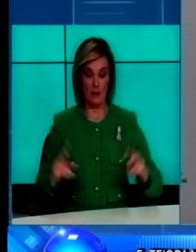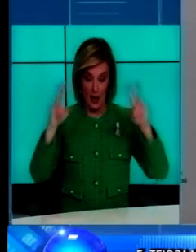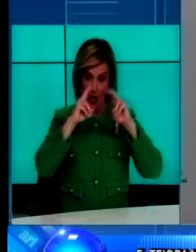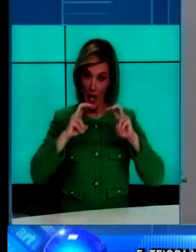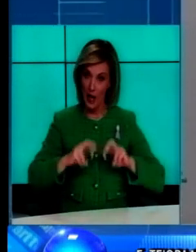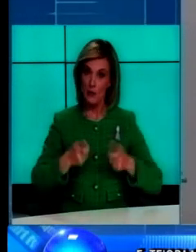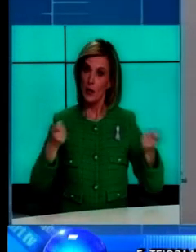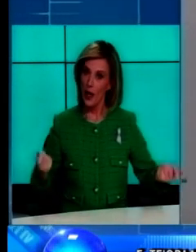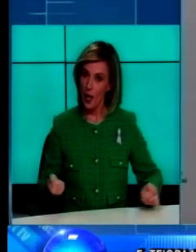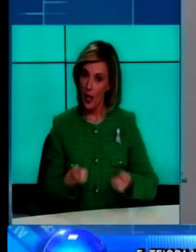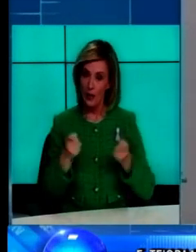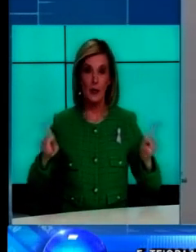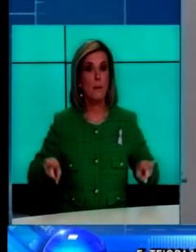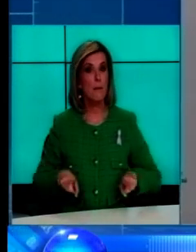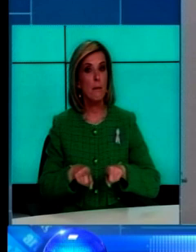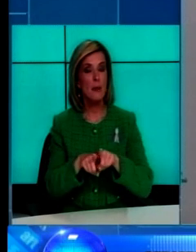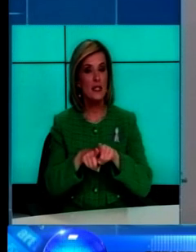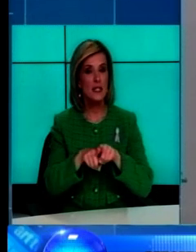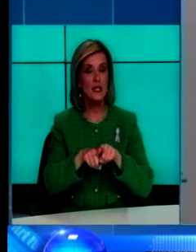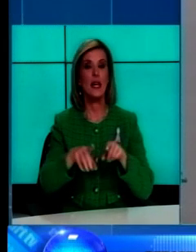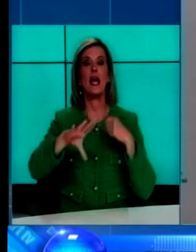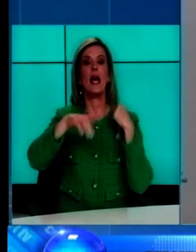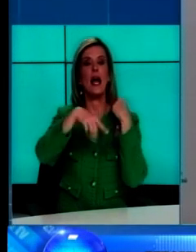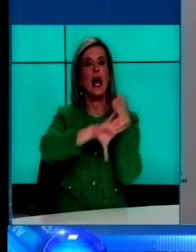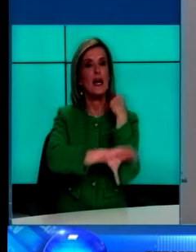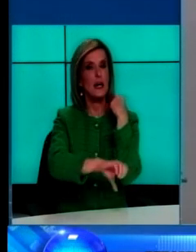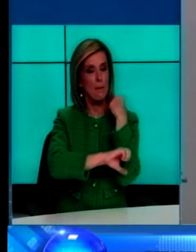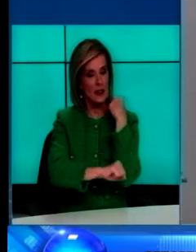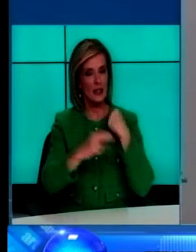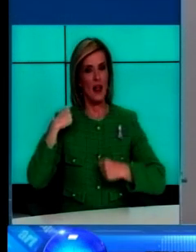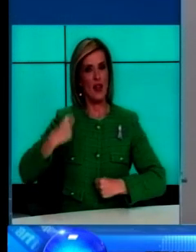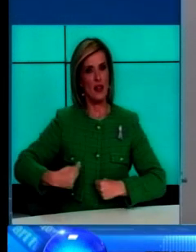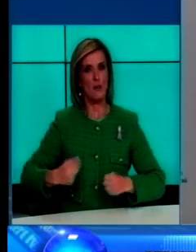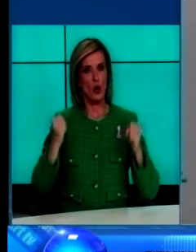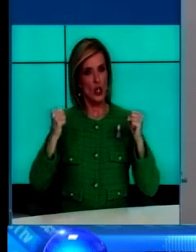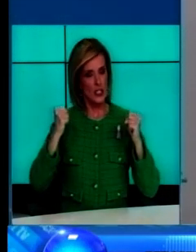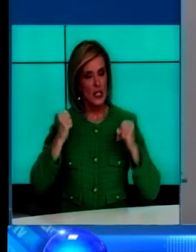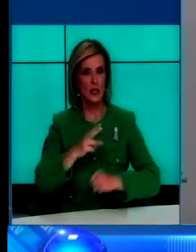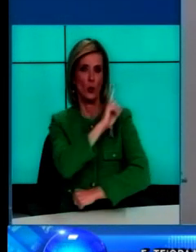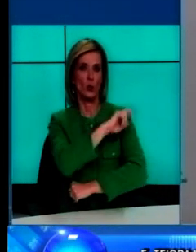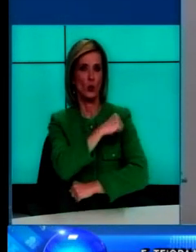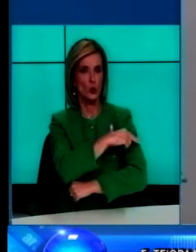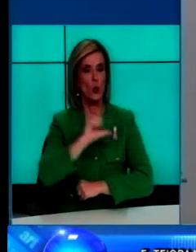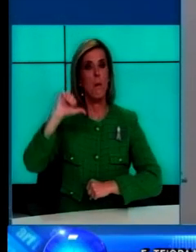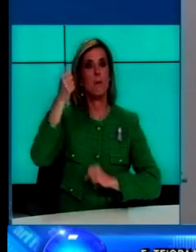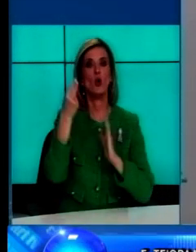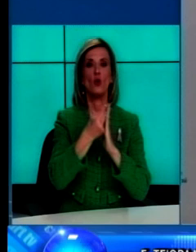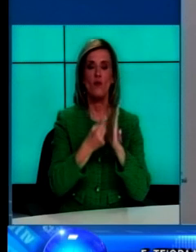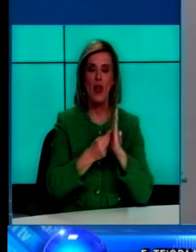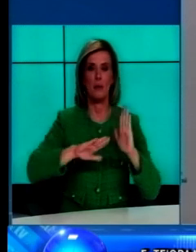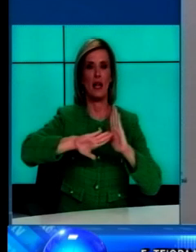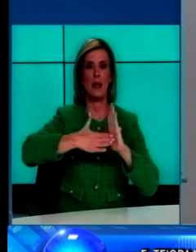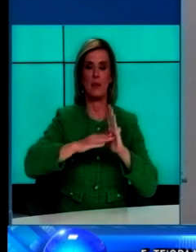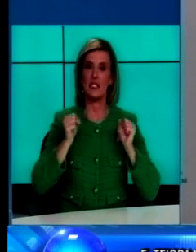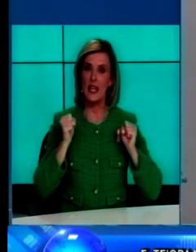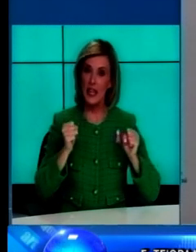της χώρας, την οποία ήταν επικεφαλής ο ίδιος, παρουσίασε ο καθηγητής Σωτήρης Τσιόδρας. Ο καθηγητής, αφού παρουσίασε αναλυτικά τα ελληνικά